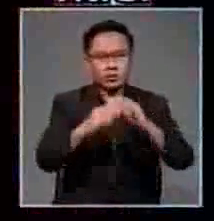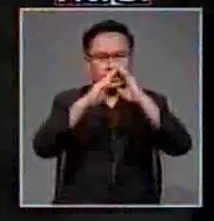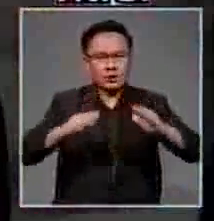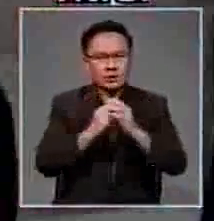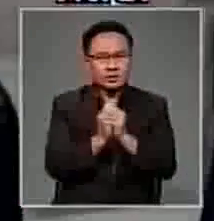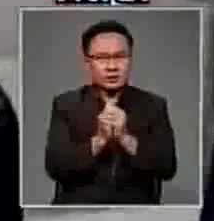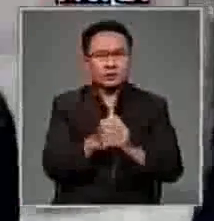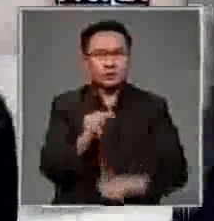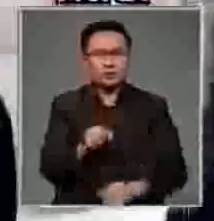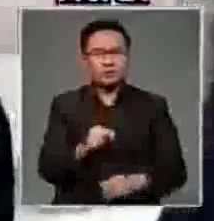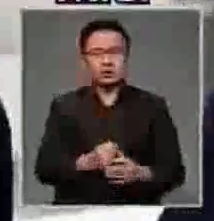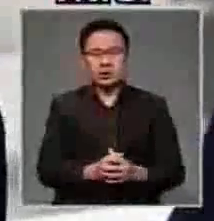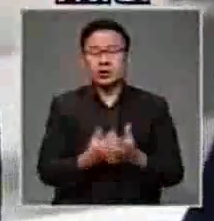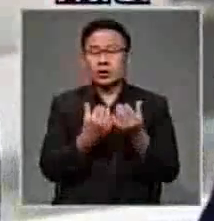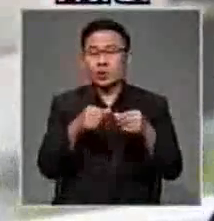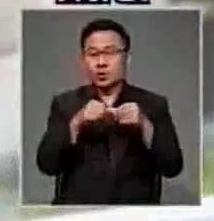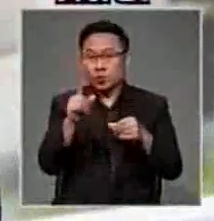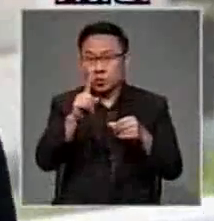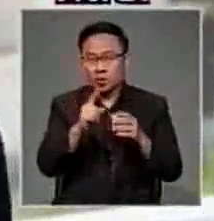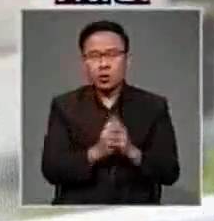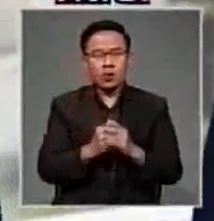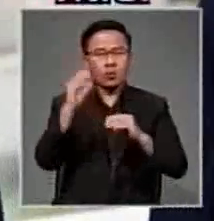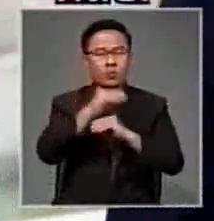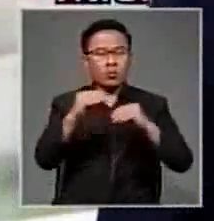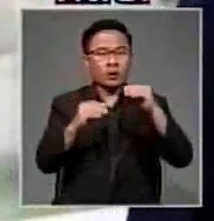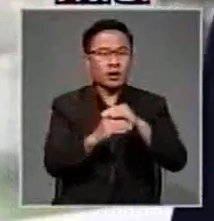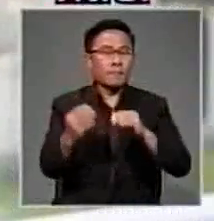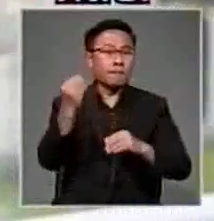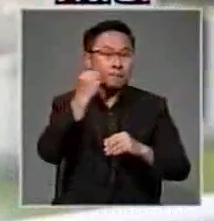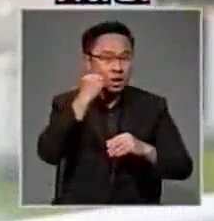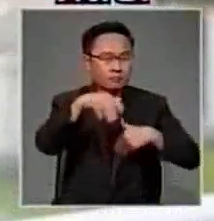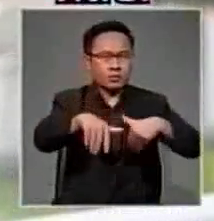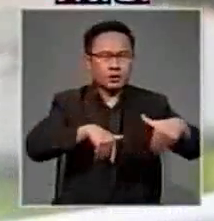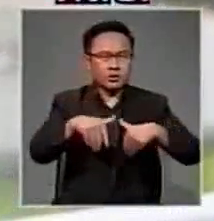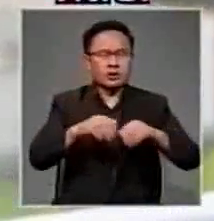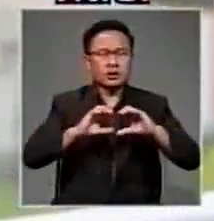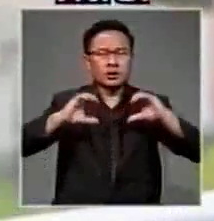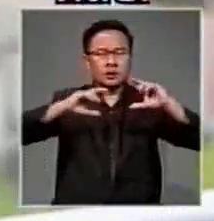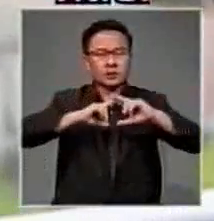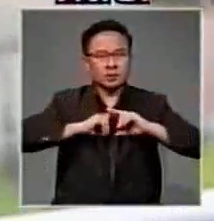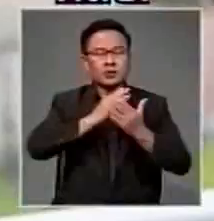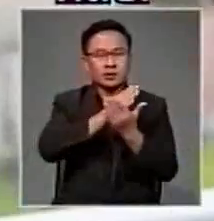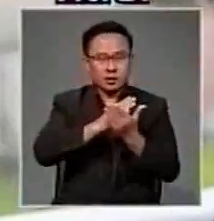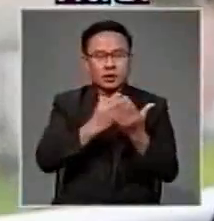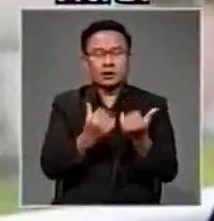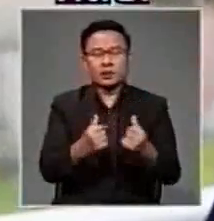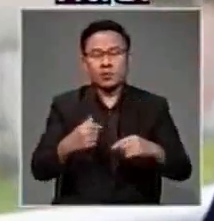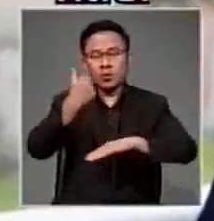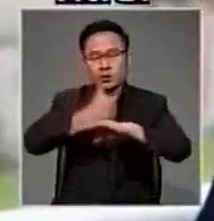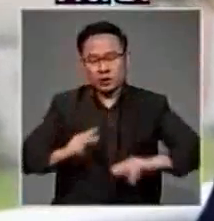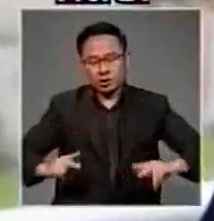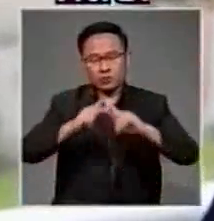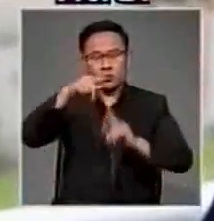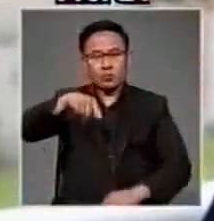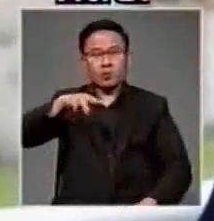อย่างที่บริเวณชุมชนสารเจ้าพ่อสมบูรณ์แห่งนี้ค่ะค่ะคุณผู้ชมคะตอนนี้ค่ะดิฉันอยู่ที่โครงการบ้านประชารัฐริมคลองนะคะที่ศ